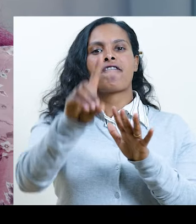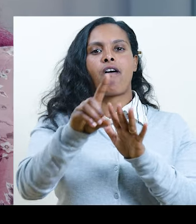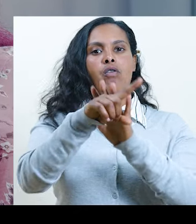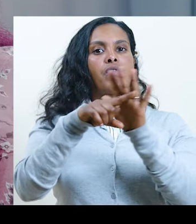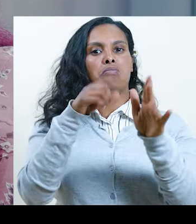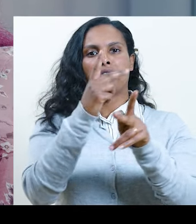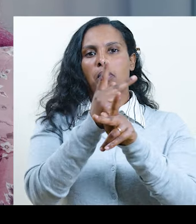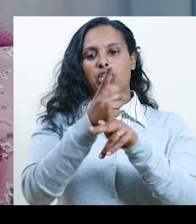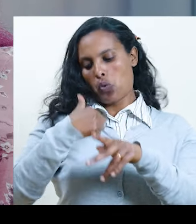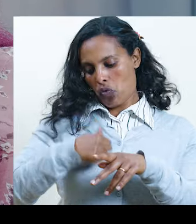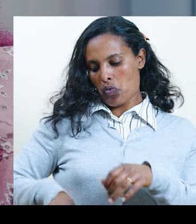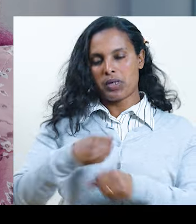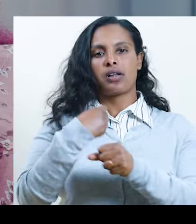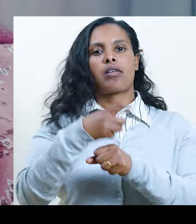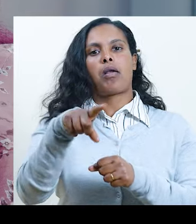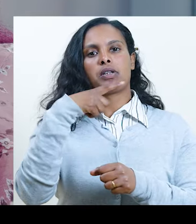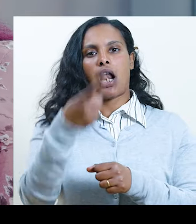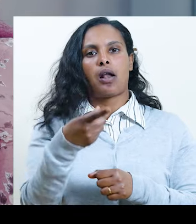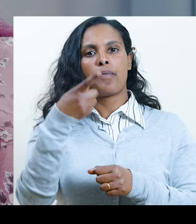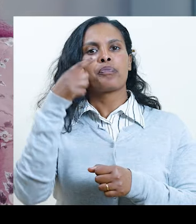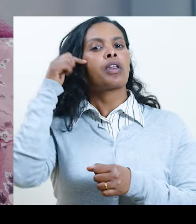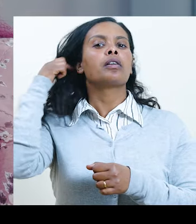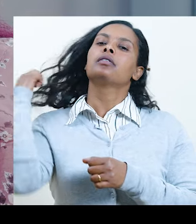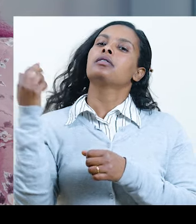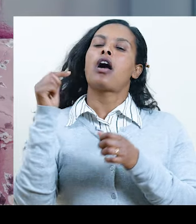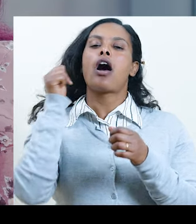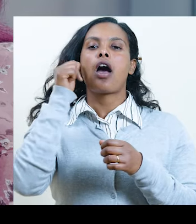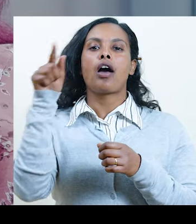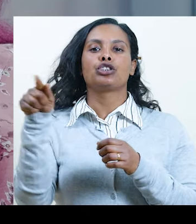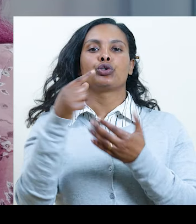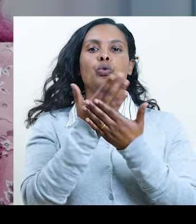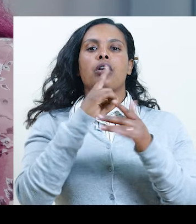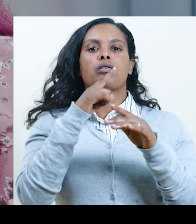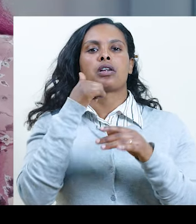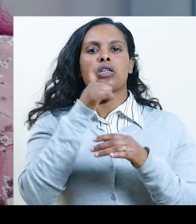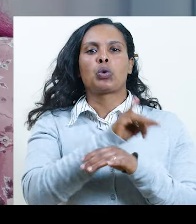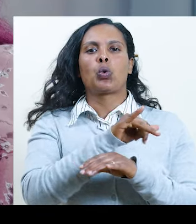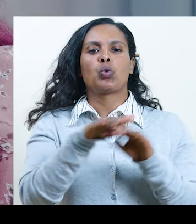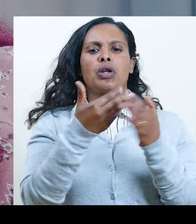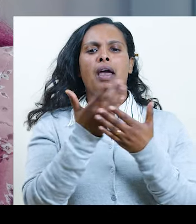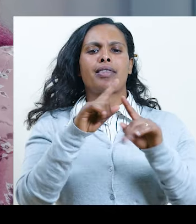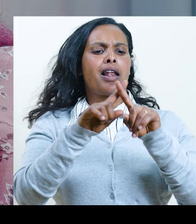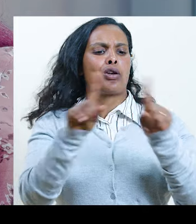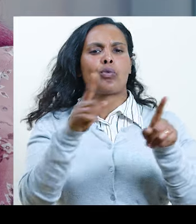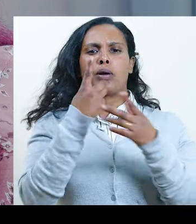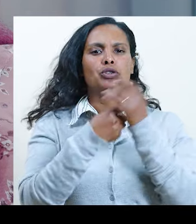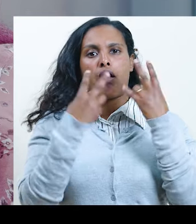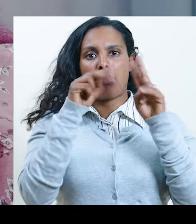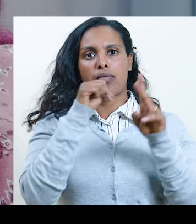ነው መሰራት የምትችው ነው የሚሉሽ። የአንቺ ጉዳይ ይሄ እንደ ሴት ጉዳይ ተለይቶ አይታይልሽም